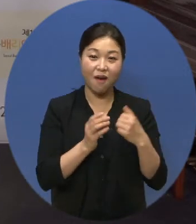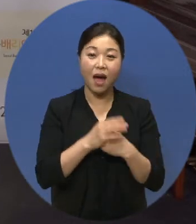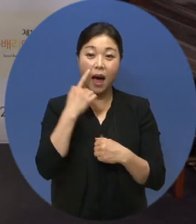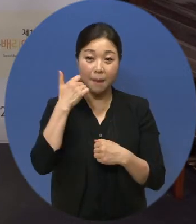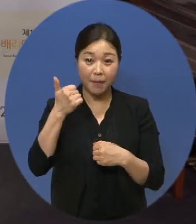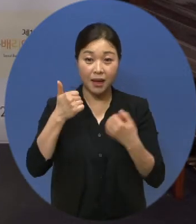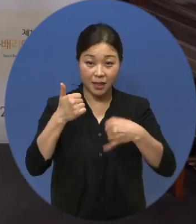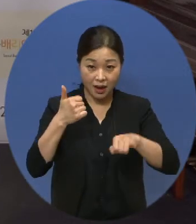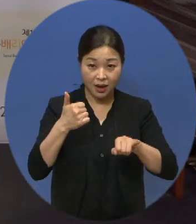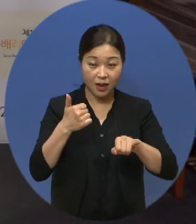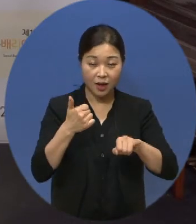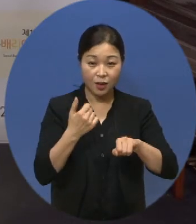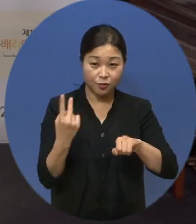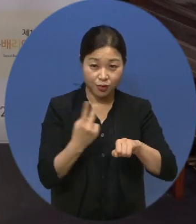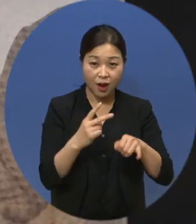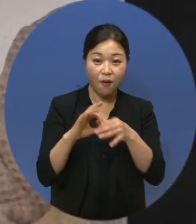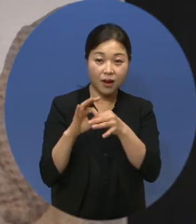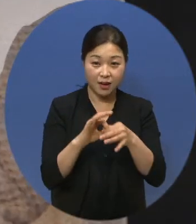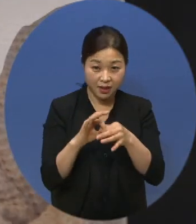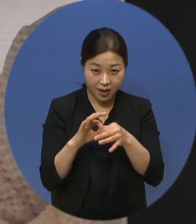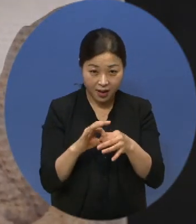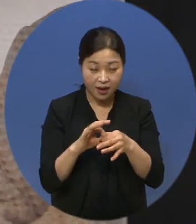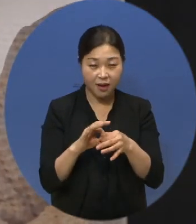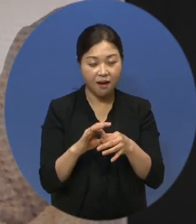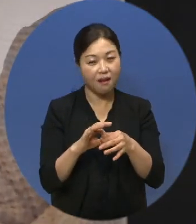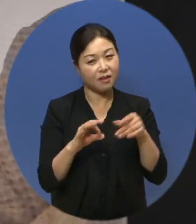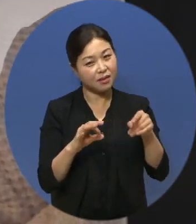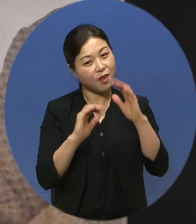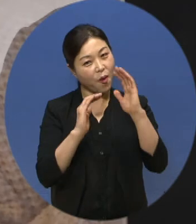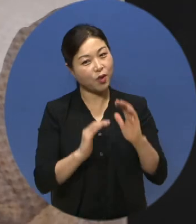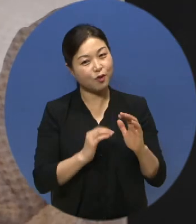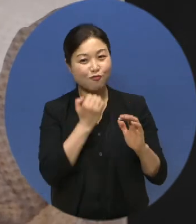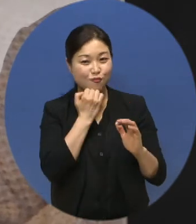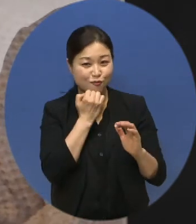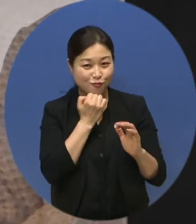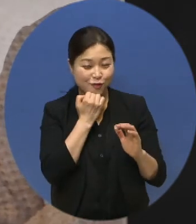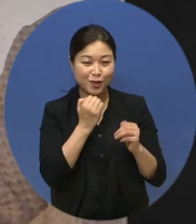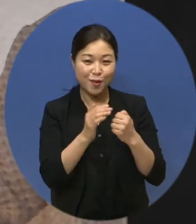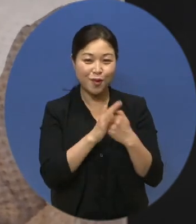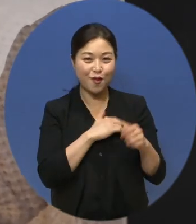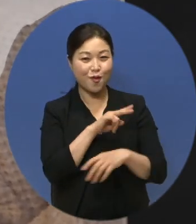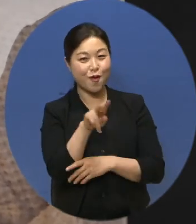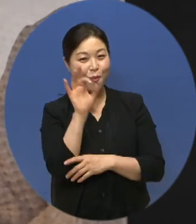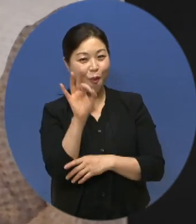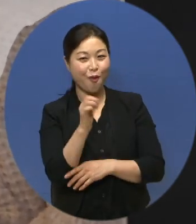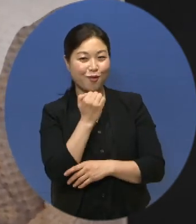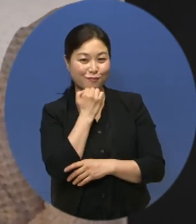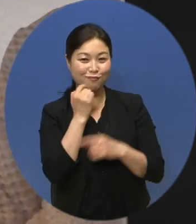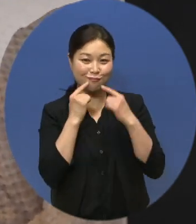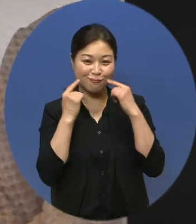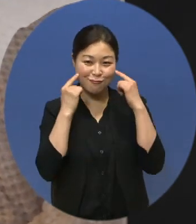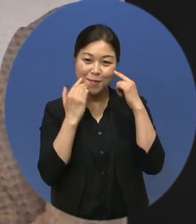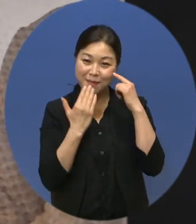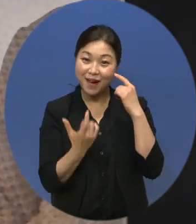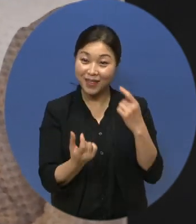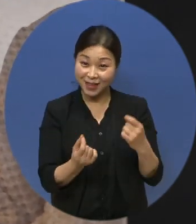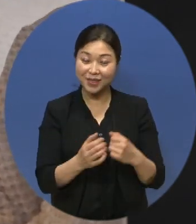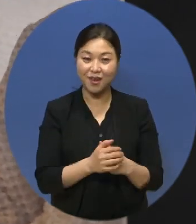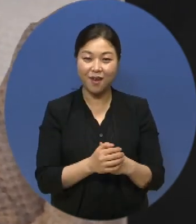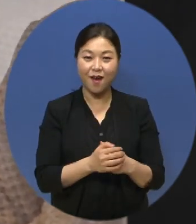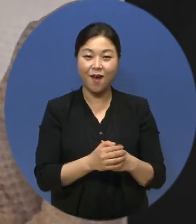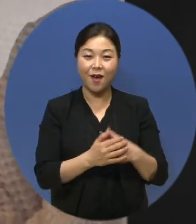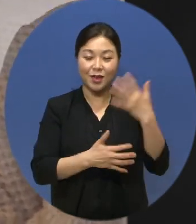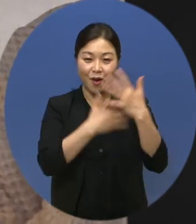둘의 관계와 또 장르가 코미디다 보니까 좀 웃음이 나올 수 있는 장면이어서 그 이 영화